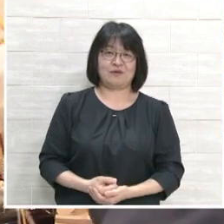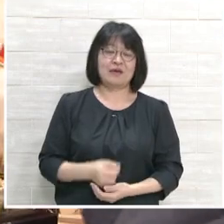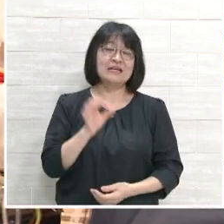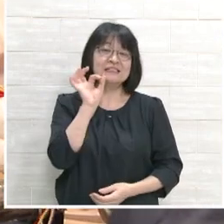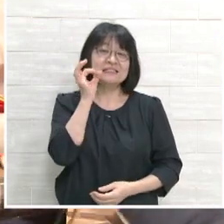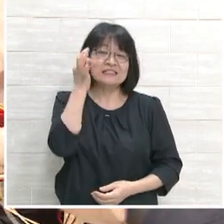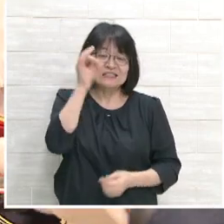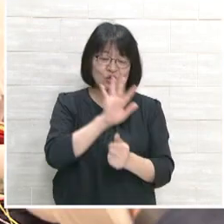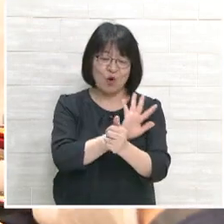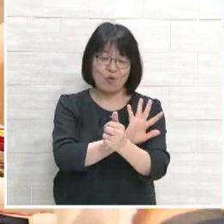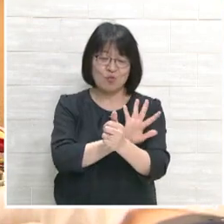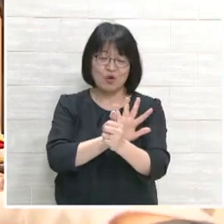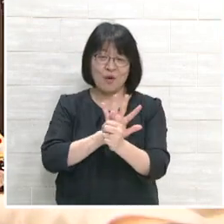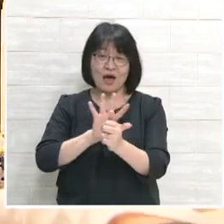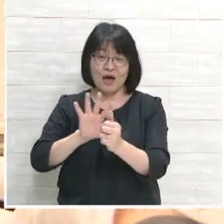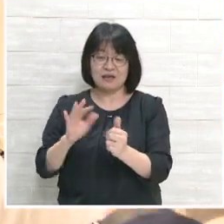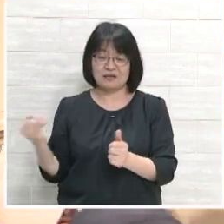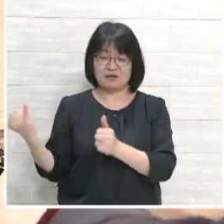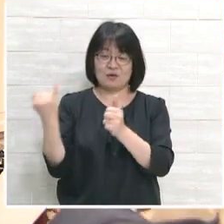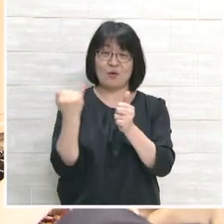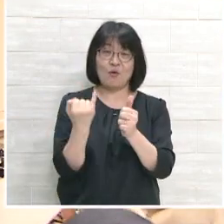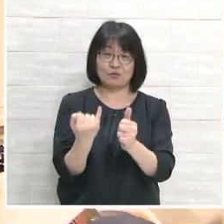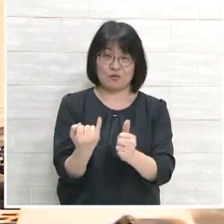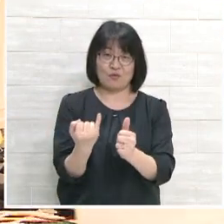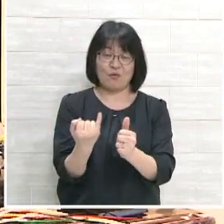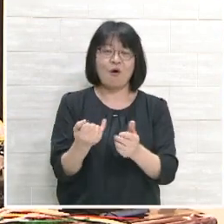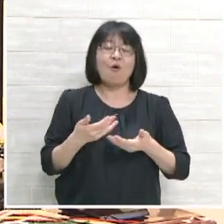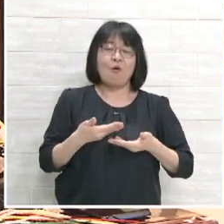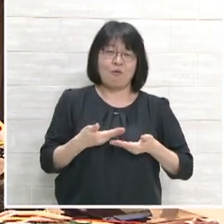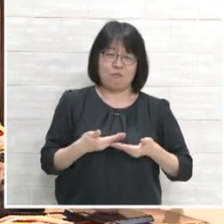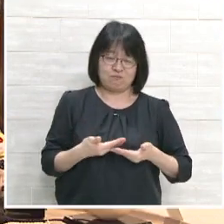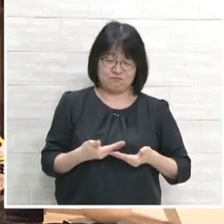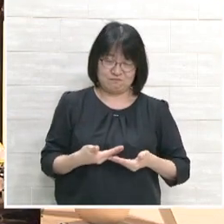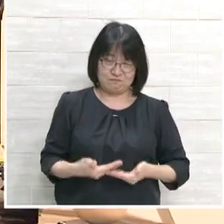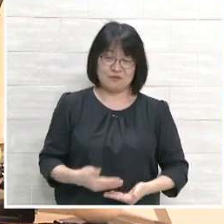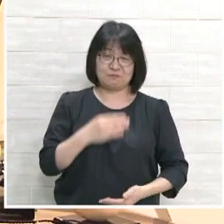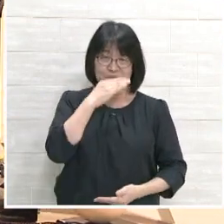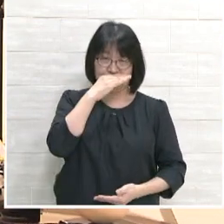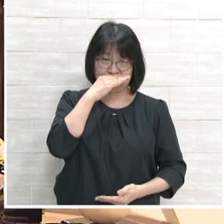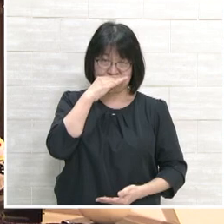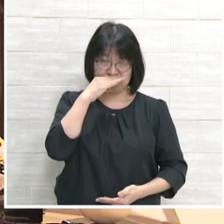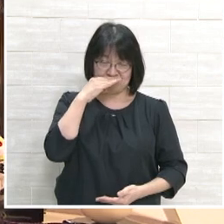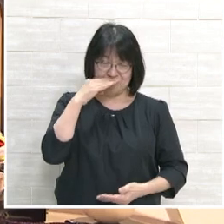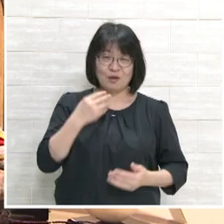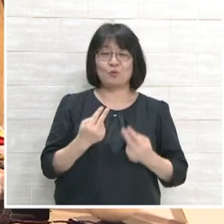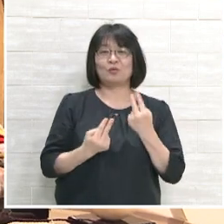金の屏風の前に人形を置いてみると落ち着いた雰囲気になります。